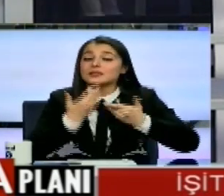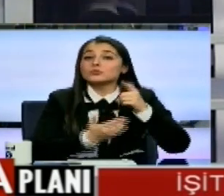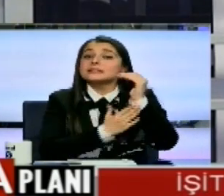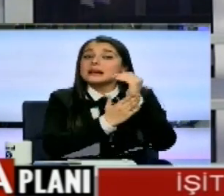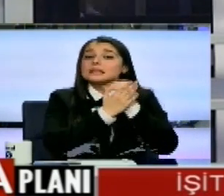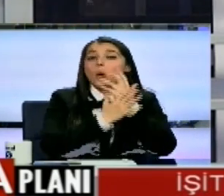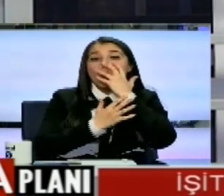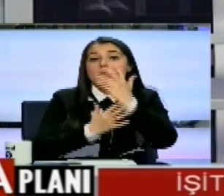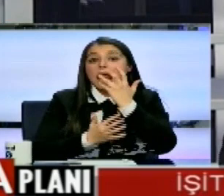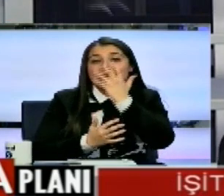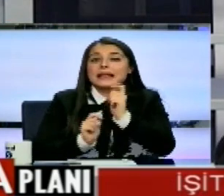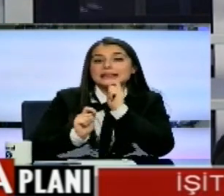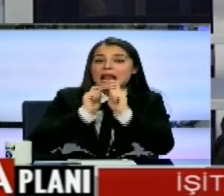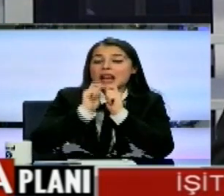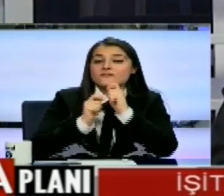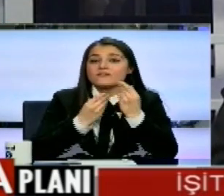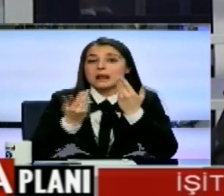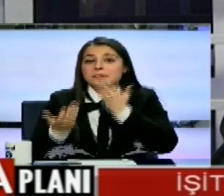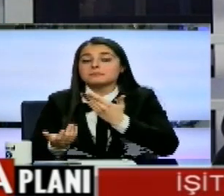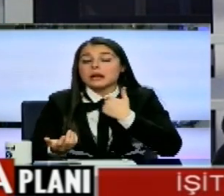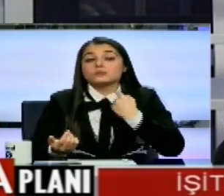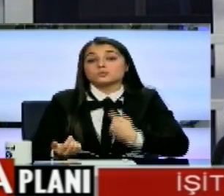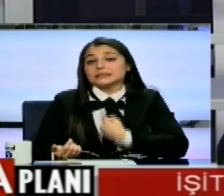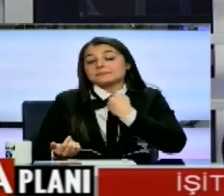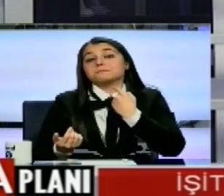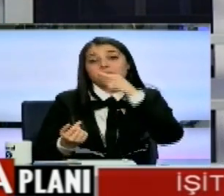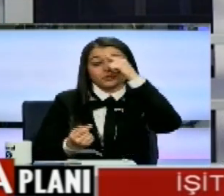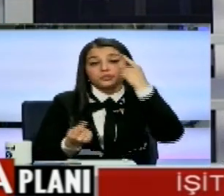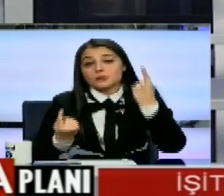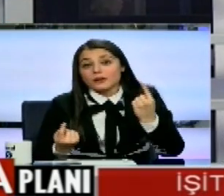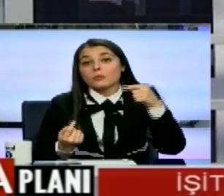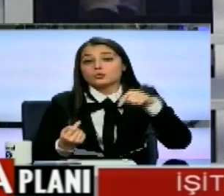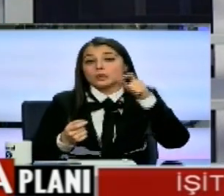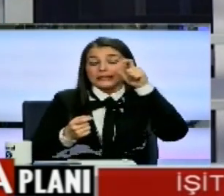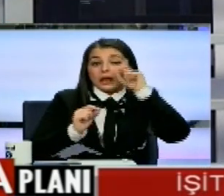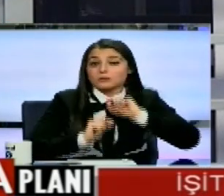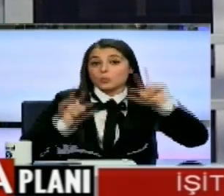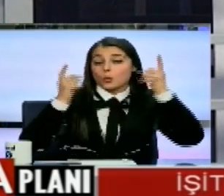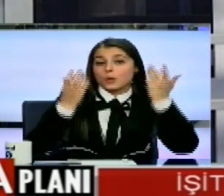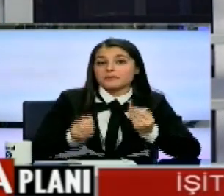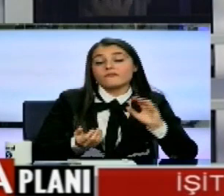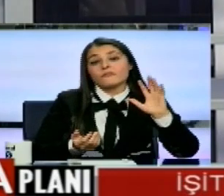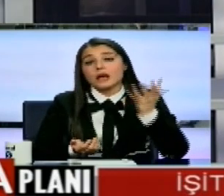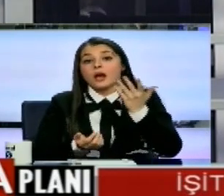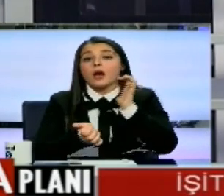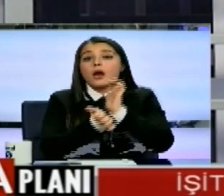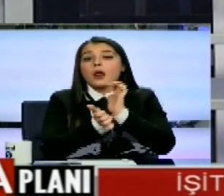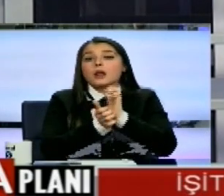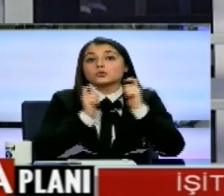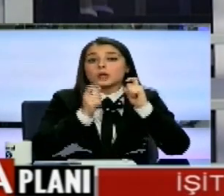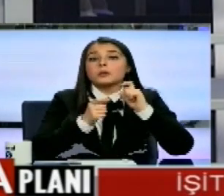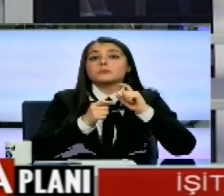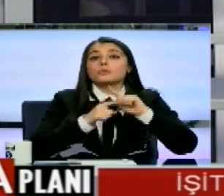önerge, teklifleri verebilsin. Ümit ediyorum ki bunlar dikkate alınır. Mesela Aile Sosyal Politikalar Bakanlığı'na ben de